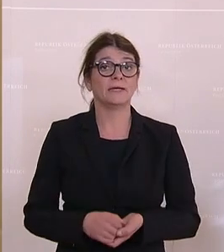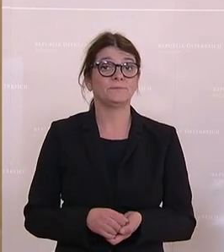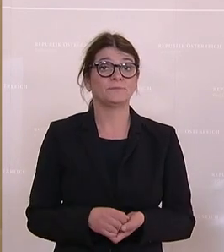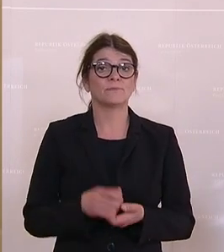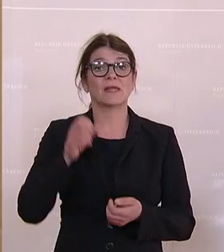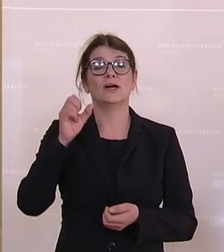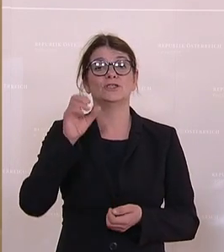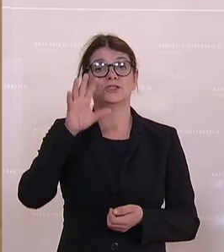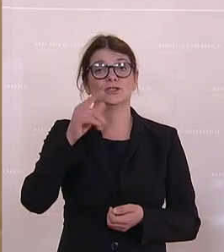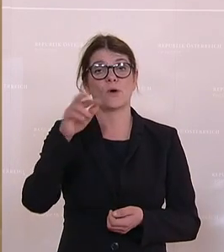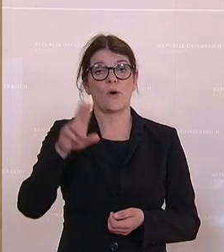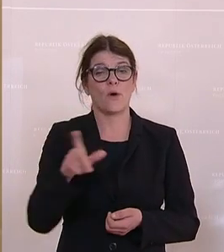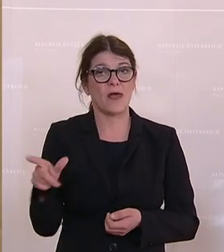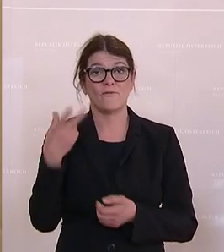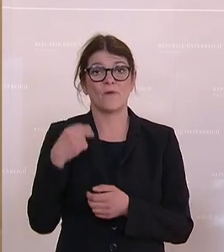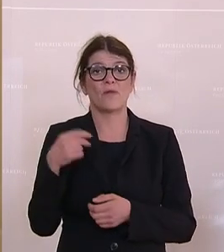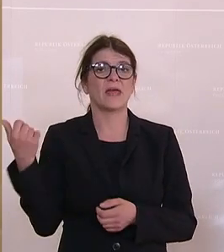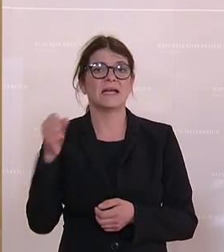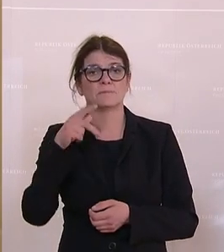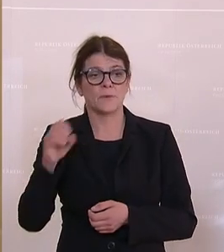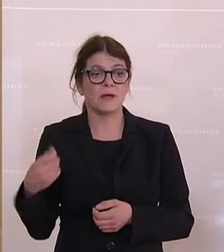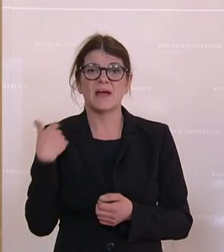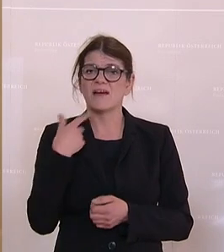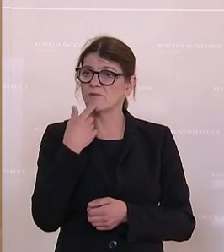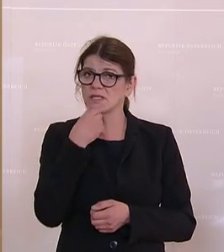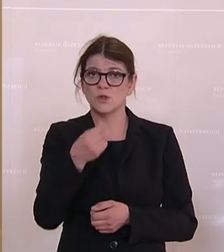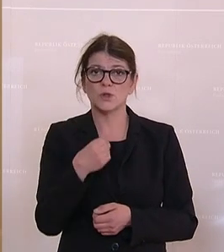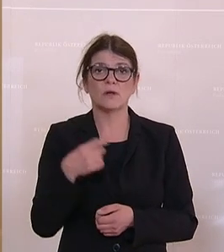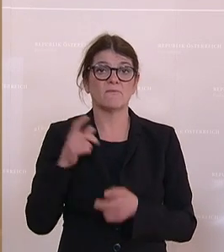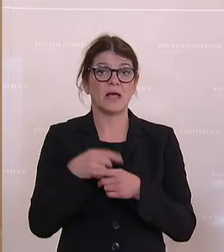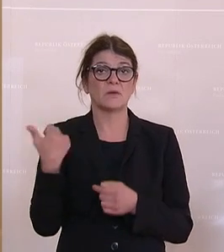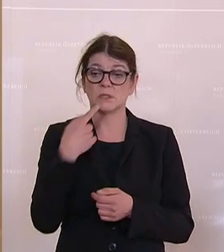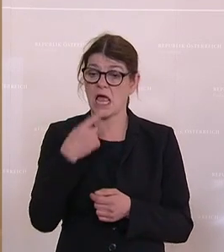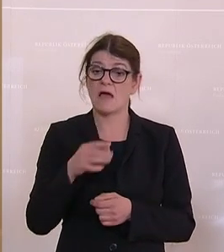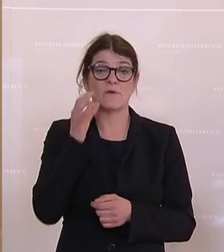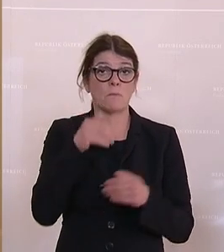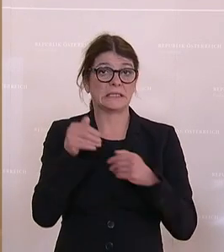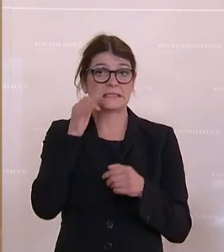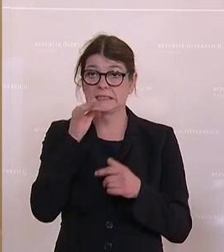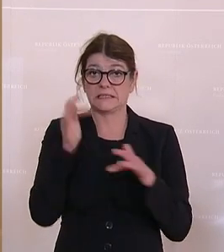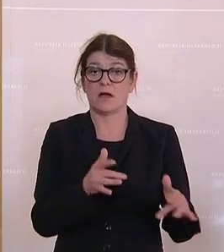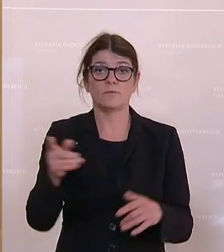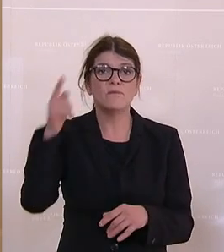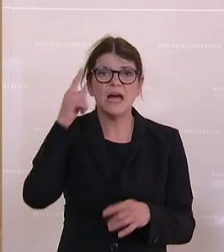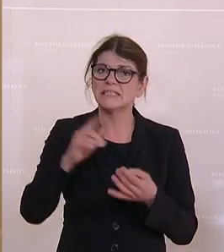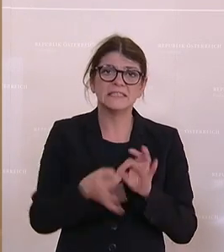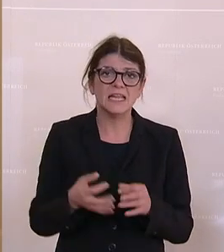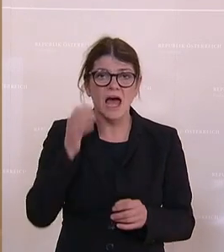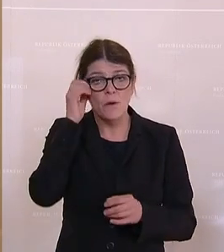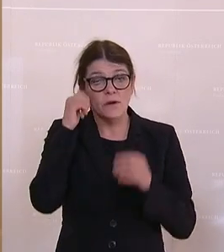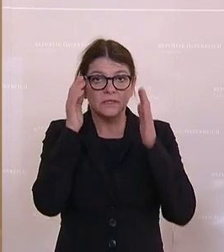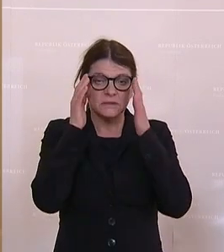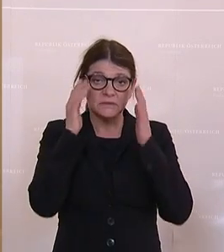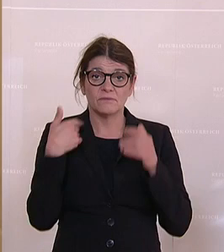Kollege Schroll von der SPÖ, ich finde es ein bisschen unredlich, wenn du die Abwesenheit der Ministerin thematisierst. Ihr wisst ganz genau, dass wir